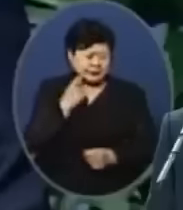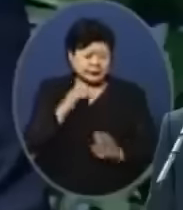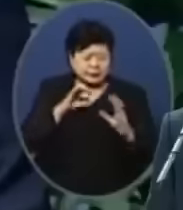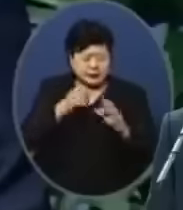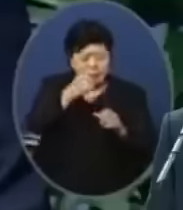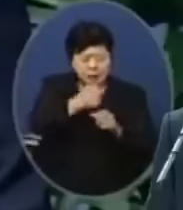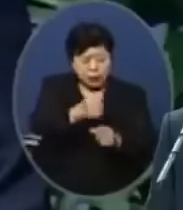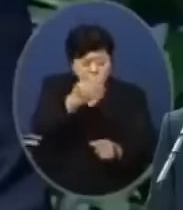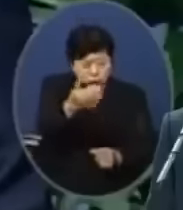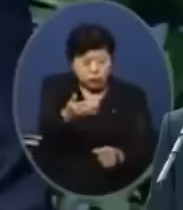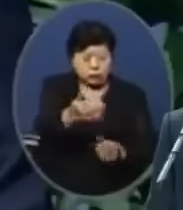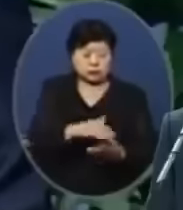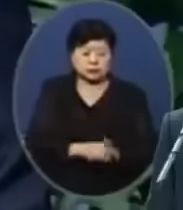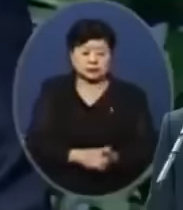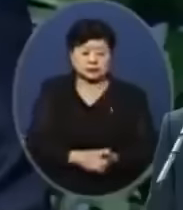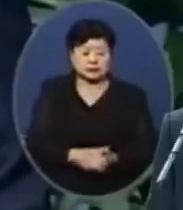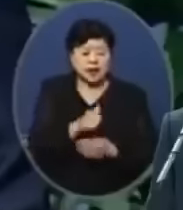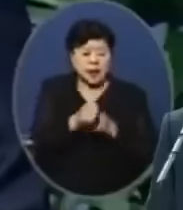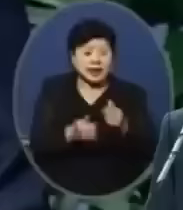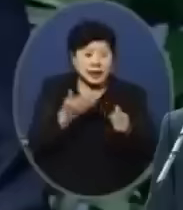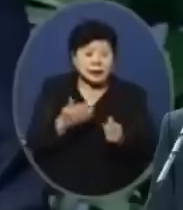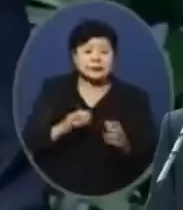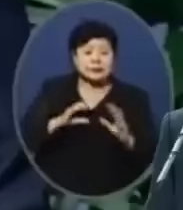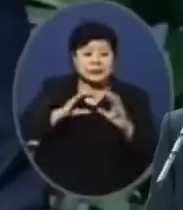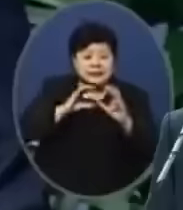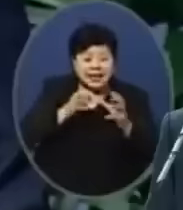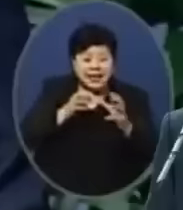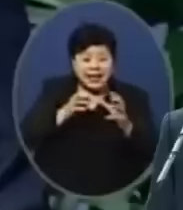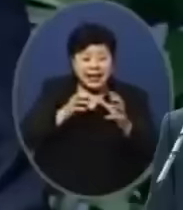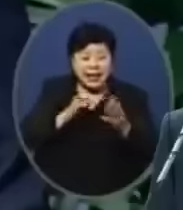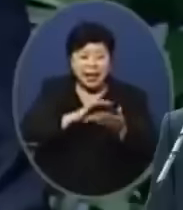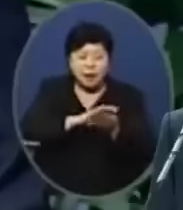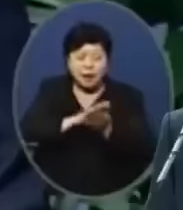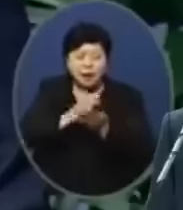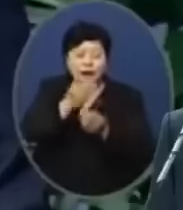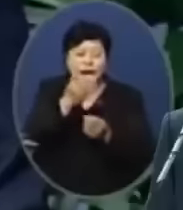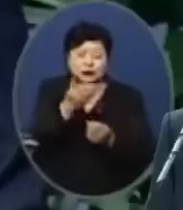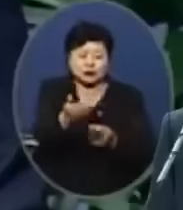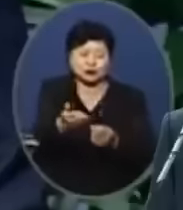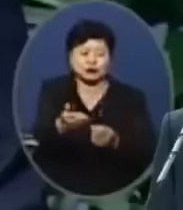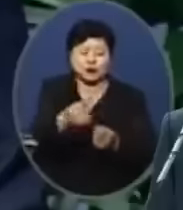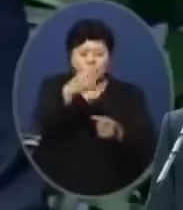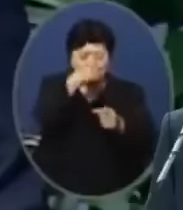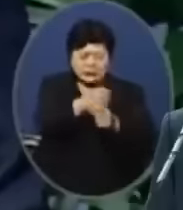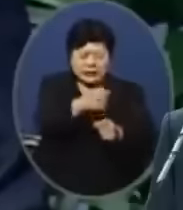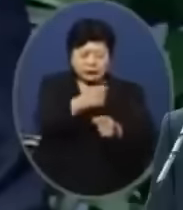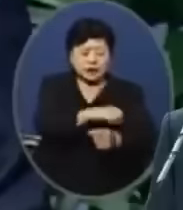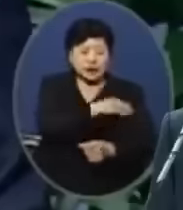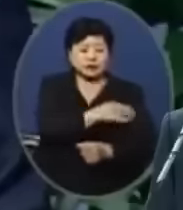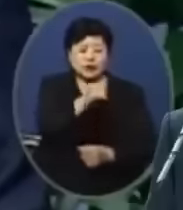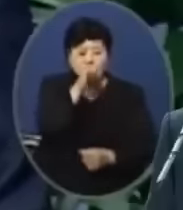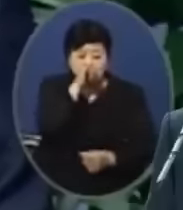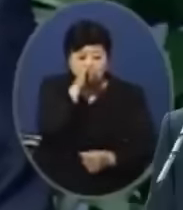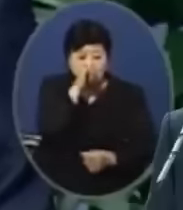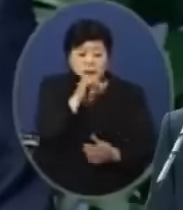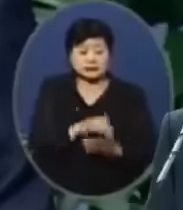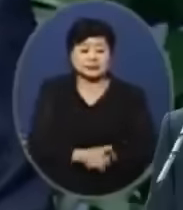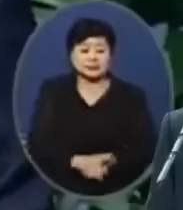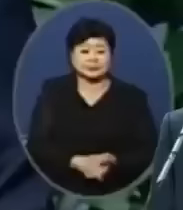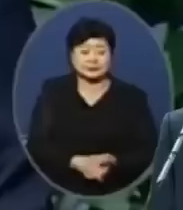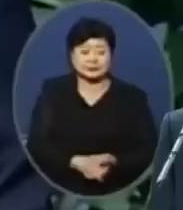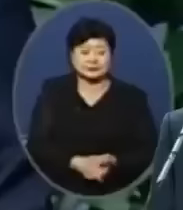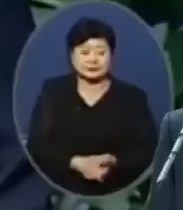세계를 만드신 것입니다. 하나님은 세계를 변화시키고 창조하는 능력을 가지고 계신